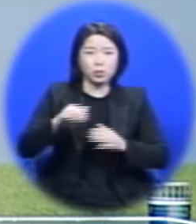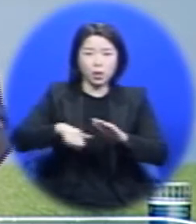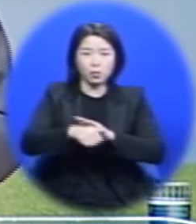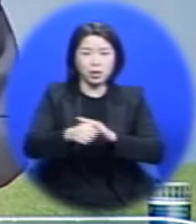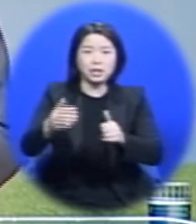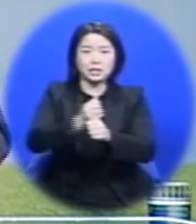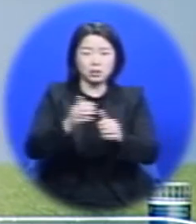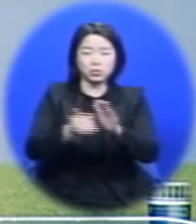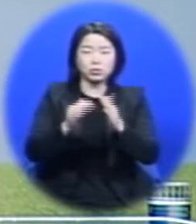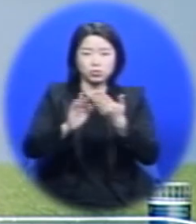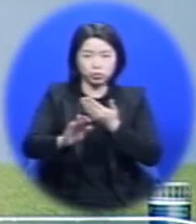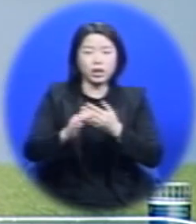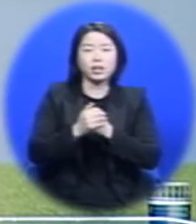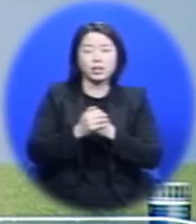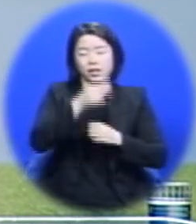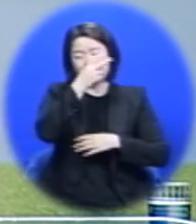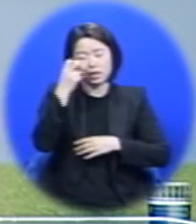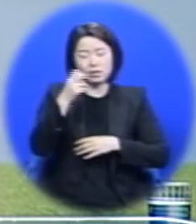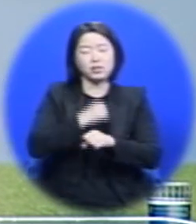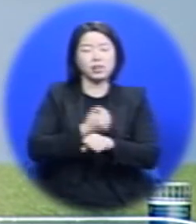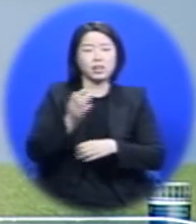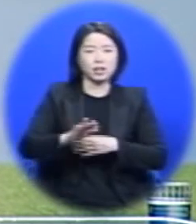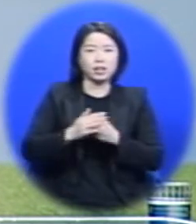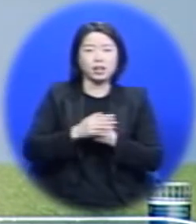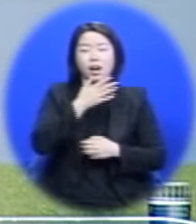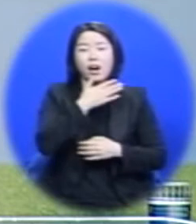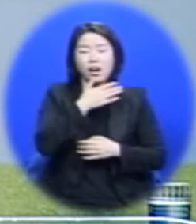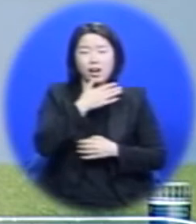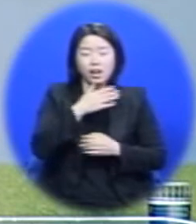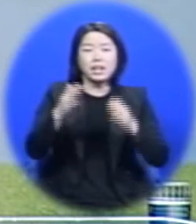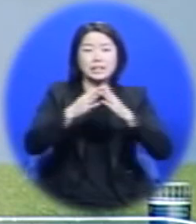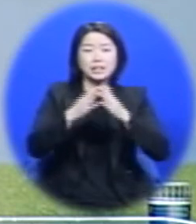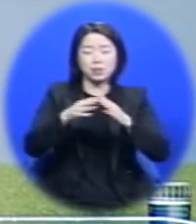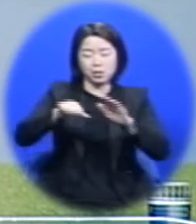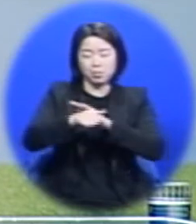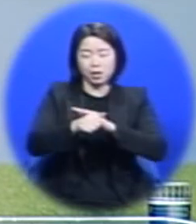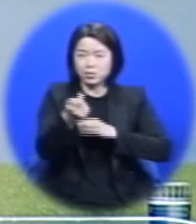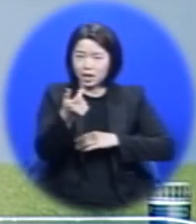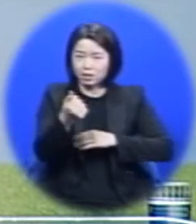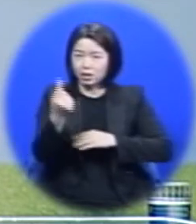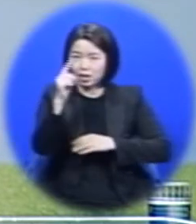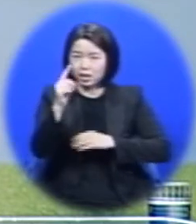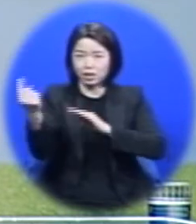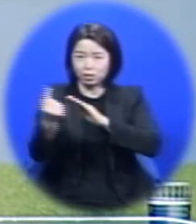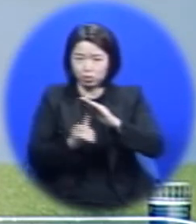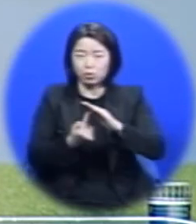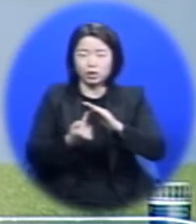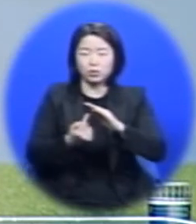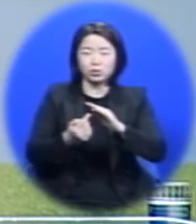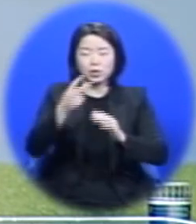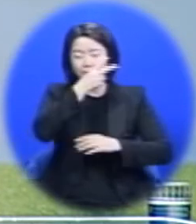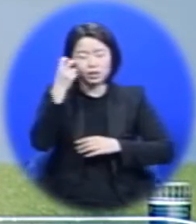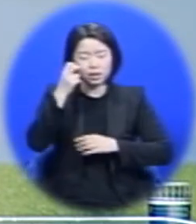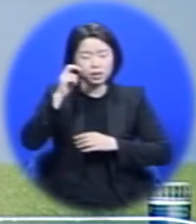난 다음에, 그리고 이제 잠을 자는데, 아, 집에 뱀 한 마리 이렇게 조그만 놈 들어와도 잠을 잘 수가 없고 무슨